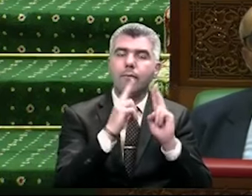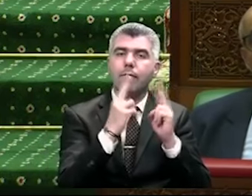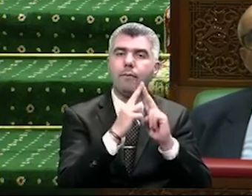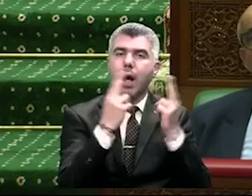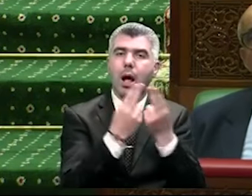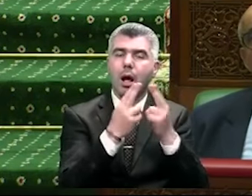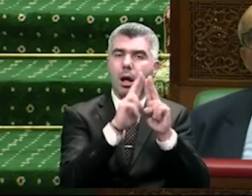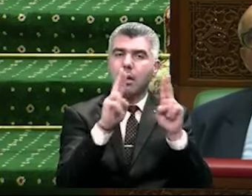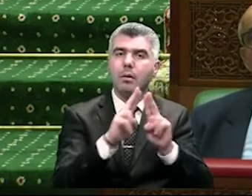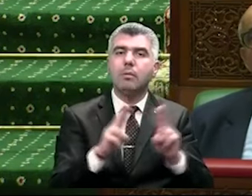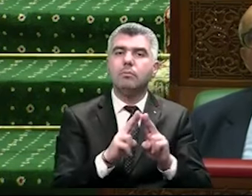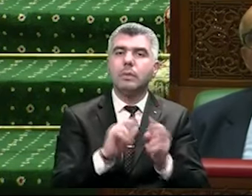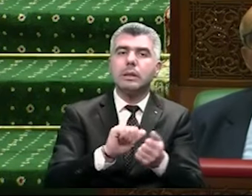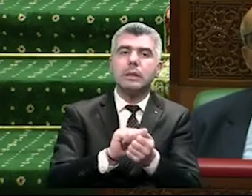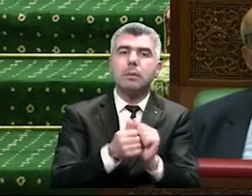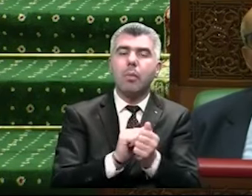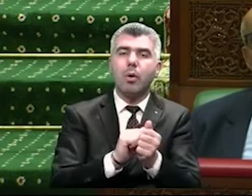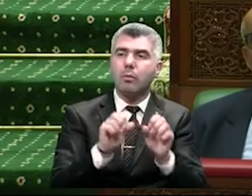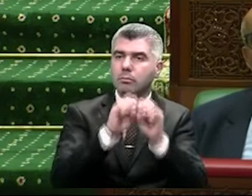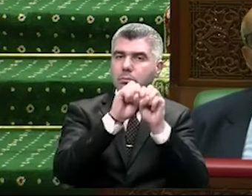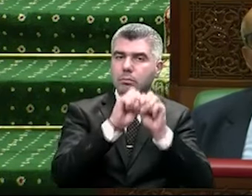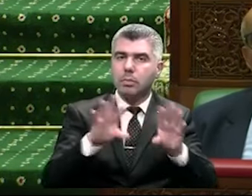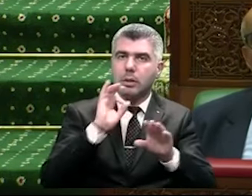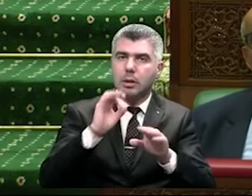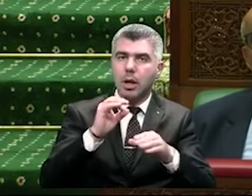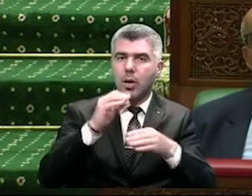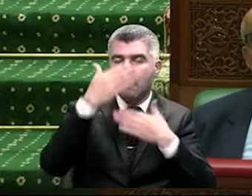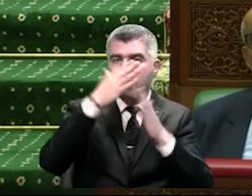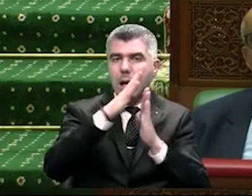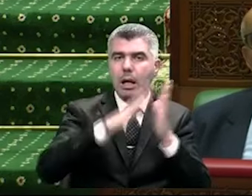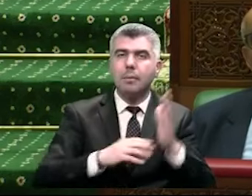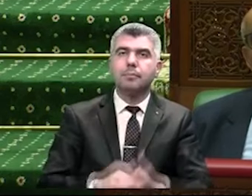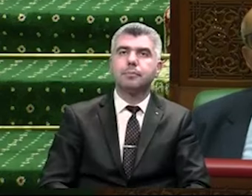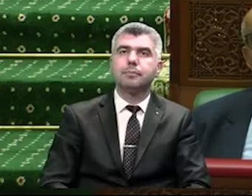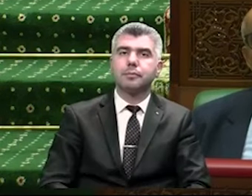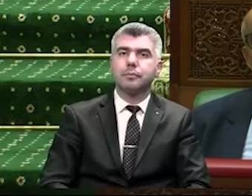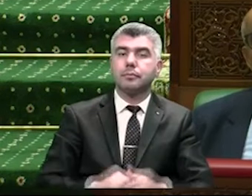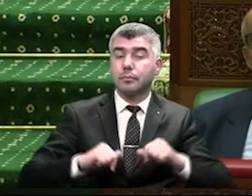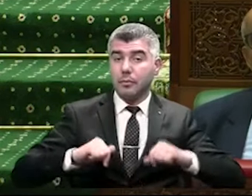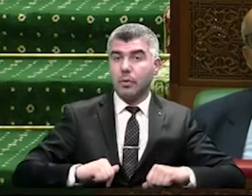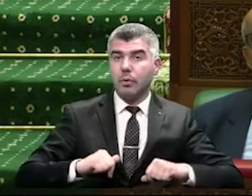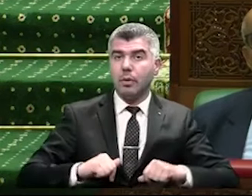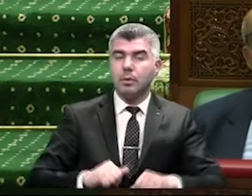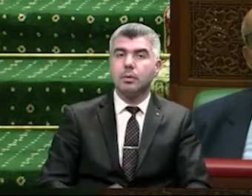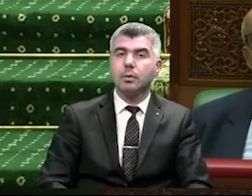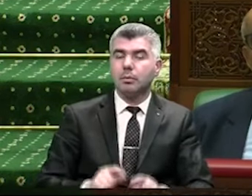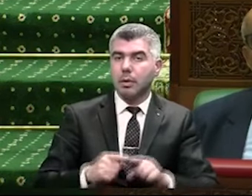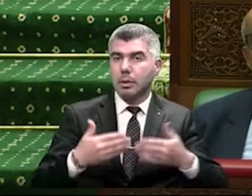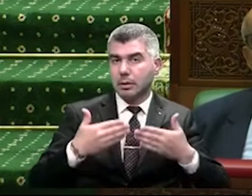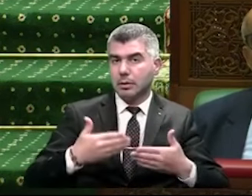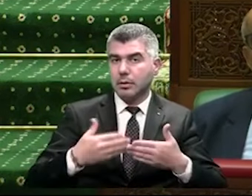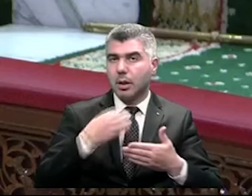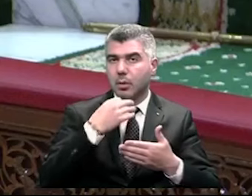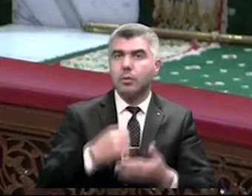غير مسبوقه والتي ستعطي اشعاعا دوليا لبلادنا سيد الوزير المحترم انا استغل هذ الفرصه سيد الوزير